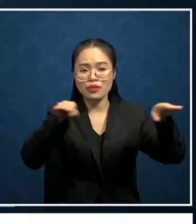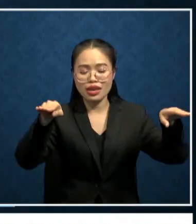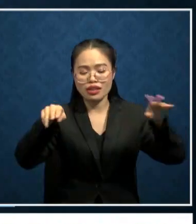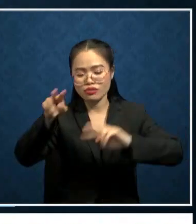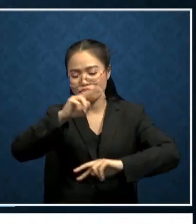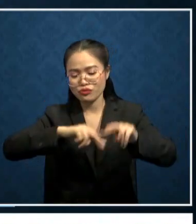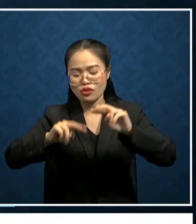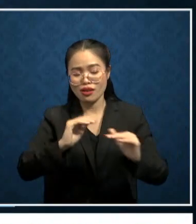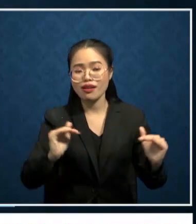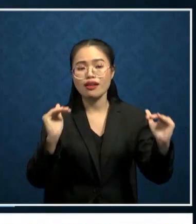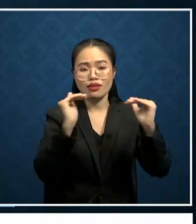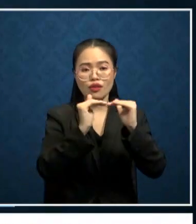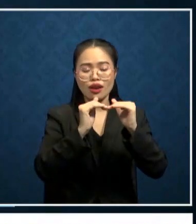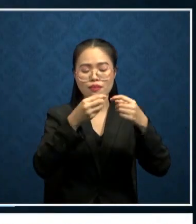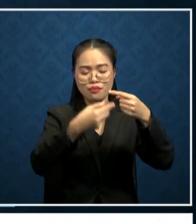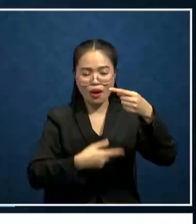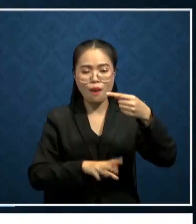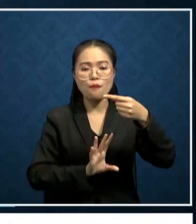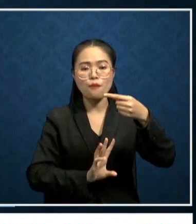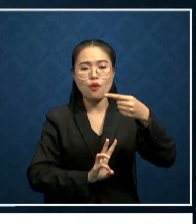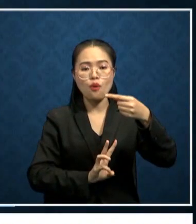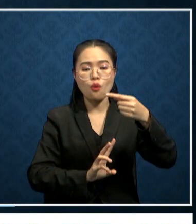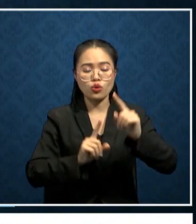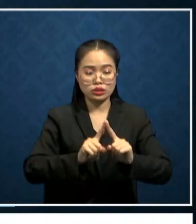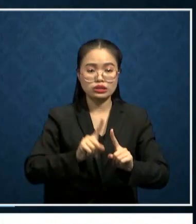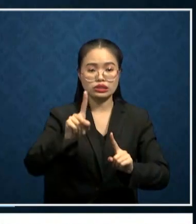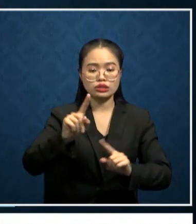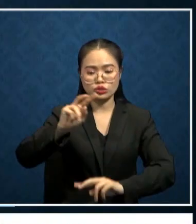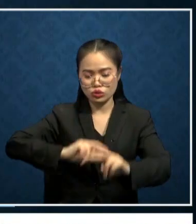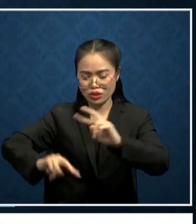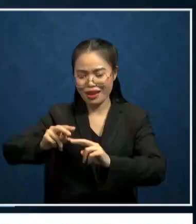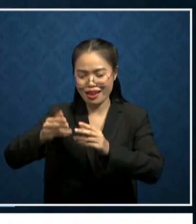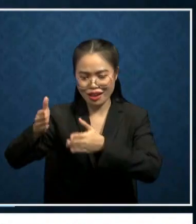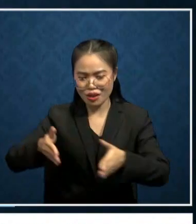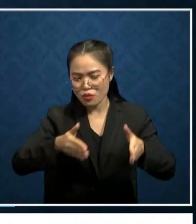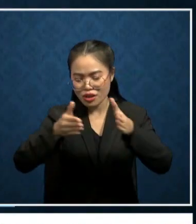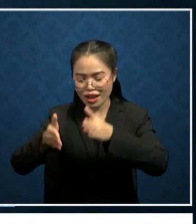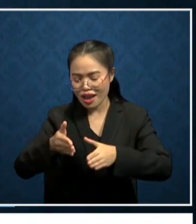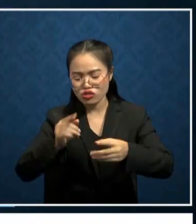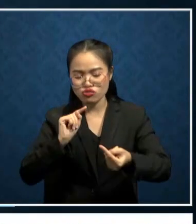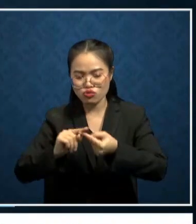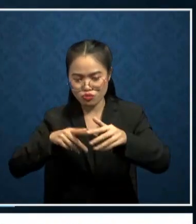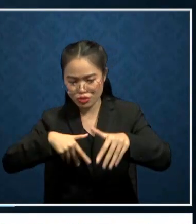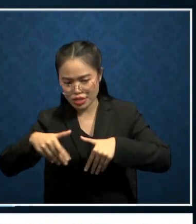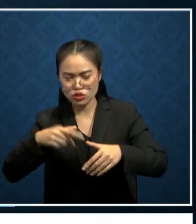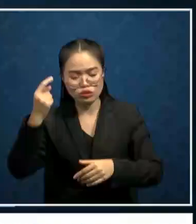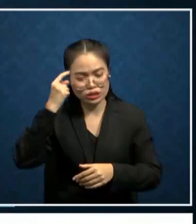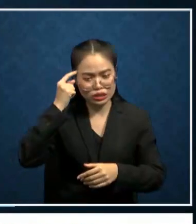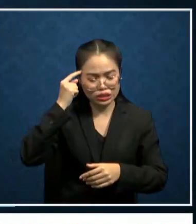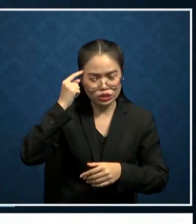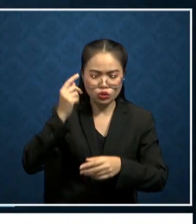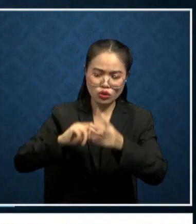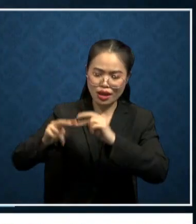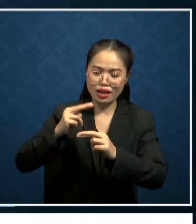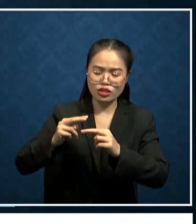ทุกฝ่าย 6หัวข้อย่อยครับหัวข้อย่อยที่ 1ปรับปรุงกระบวนการส่งเสริมให้มีการมีส่วนร่วมในการกำกับกิจการพลัง